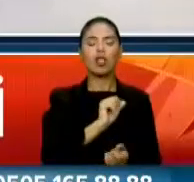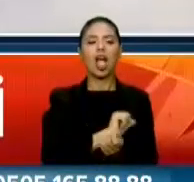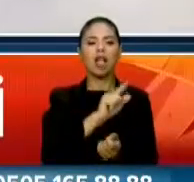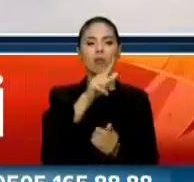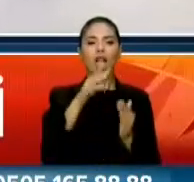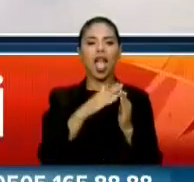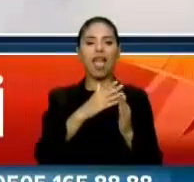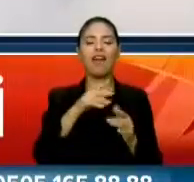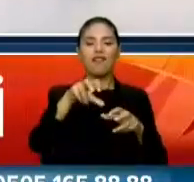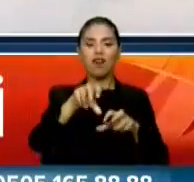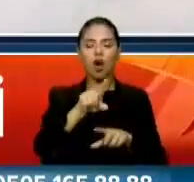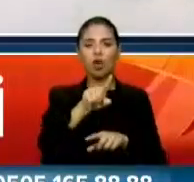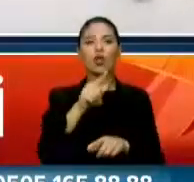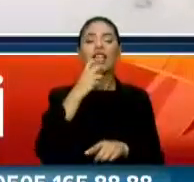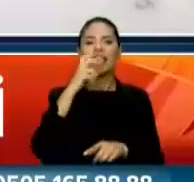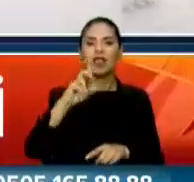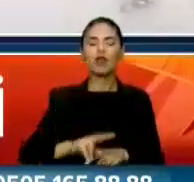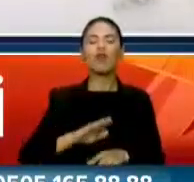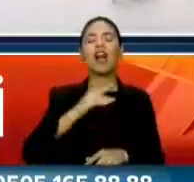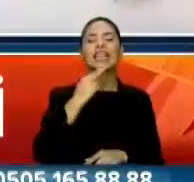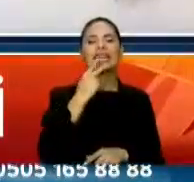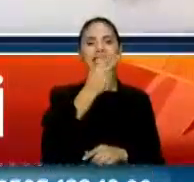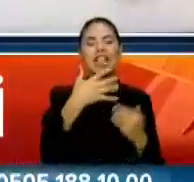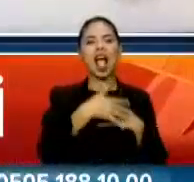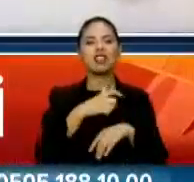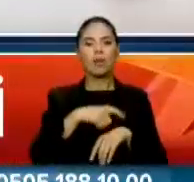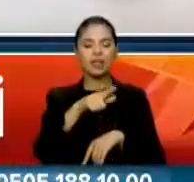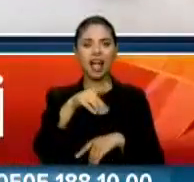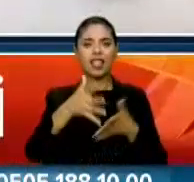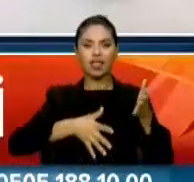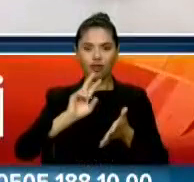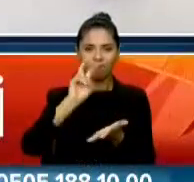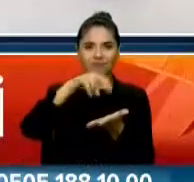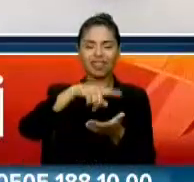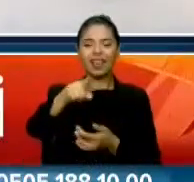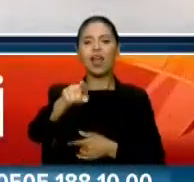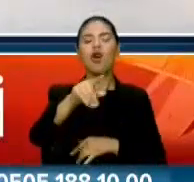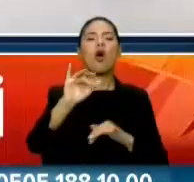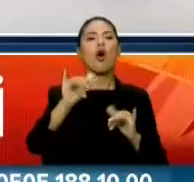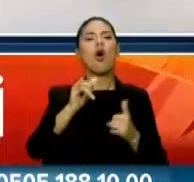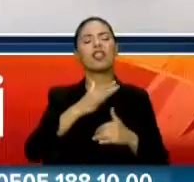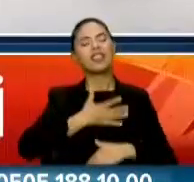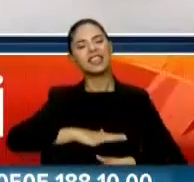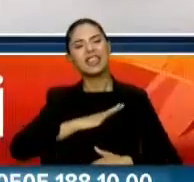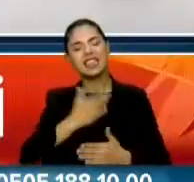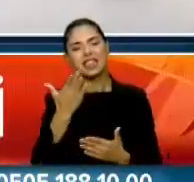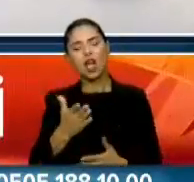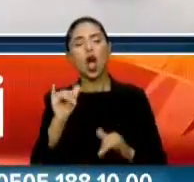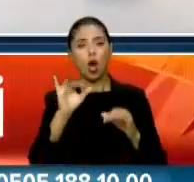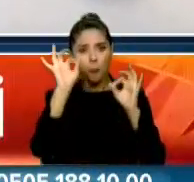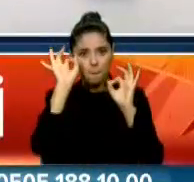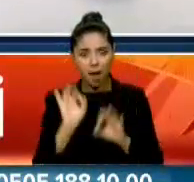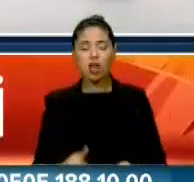işte bu evde oturuyordu. Küçük kız akşamüstü sokağa çıktı ve elindeki topacıyla işte burada oyun oynamaya başladı.